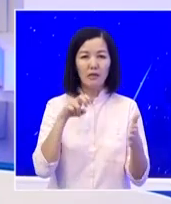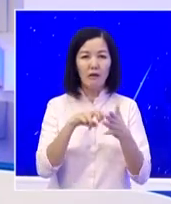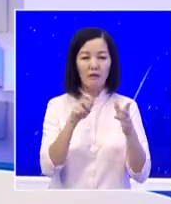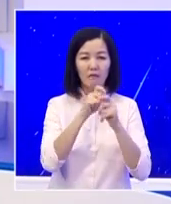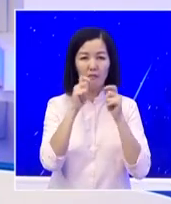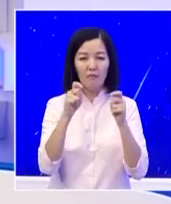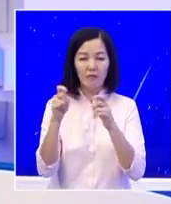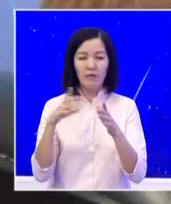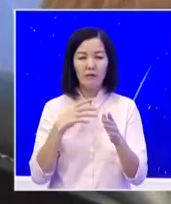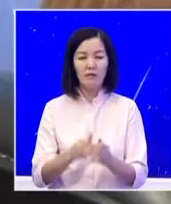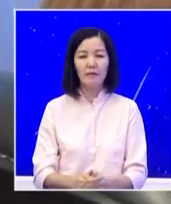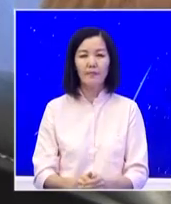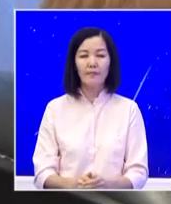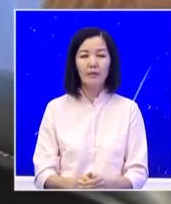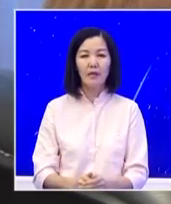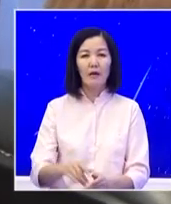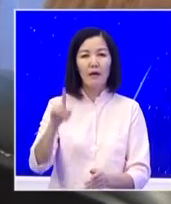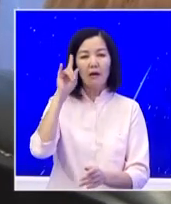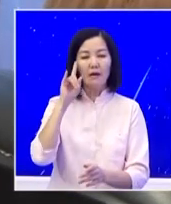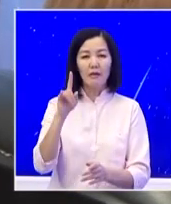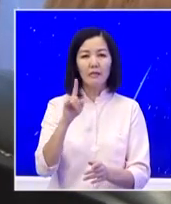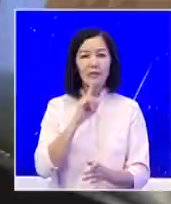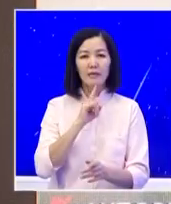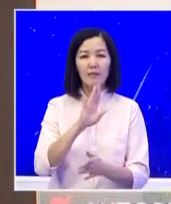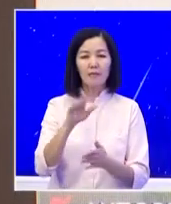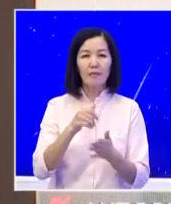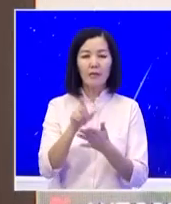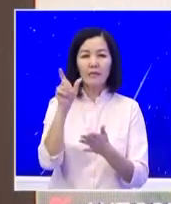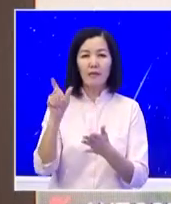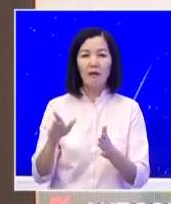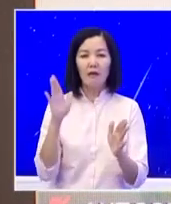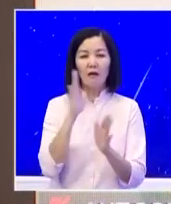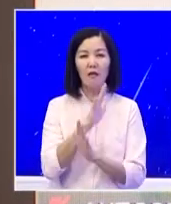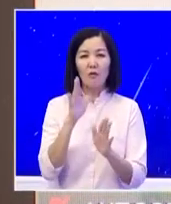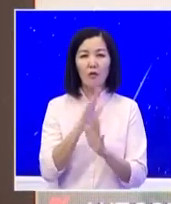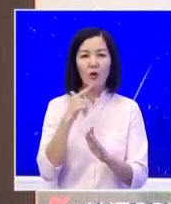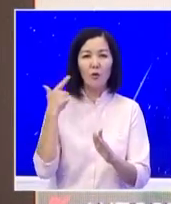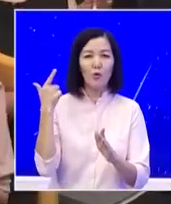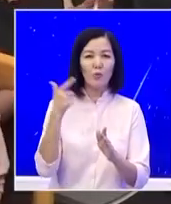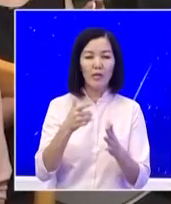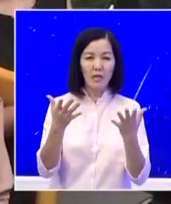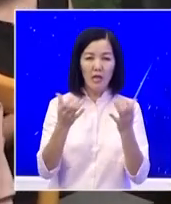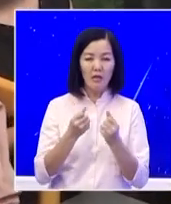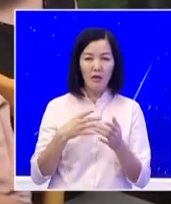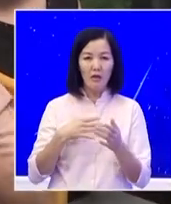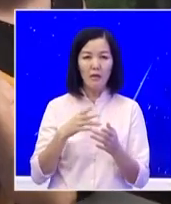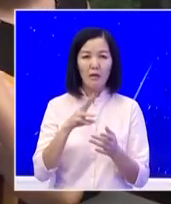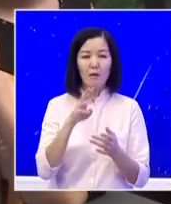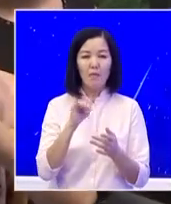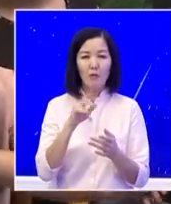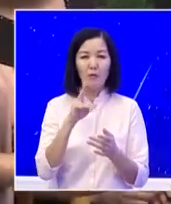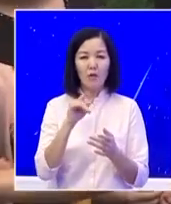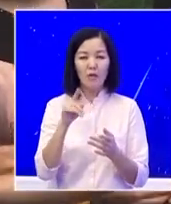табыстады. Елдің бас экологы Мағзұм Маратұлынан құрмет грамотасын алғанның бірі Дәурен Бекежанов. Экология